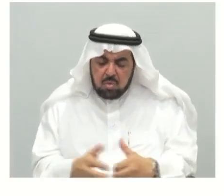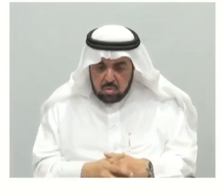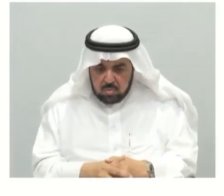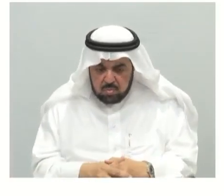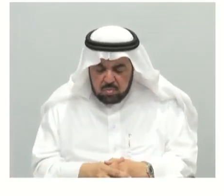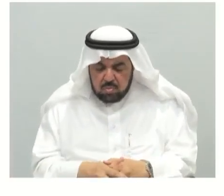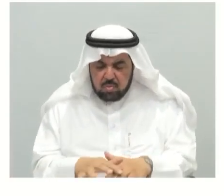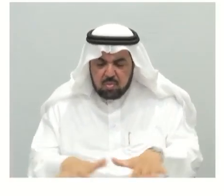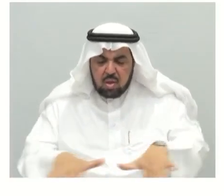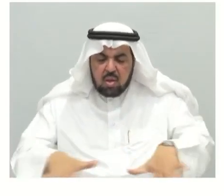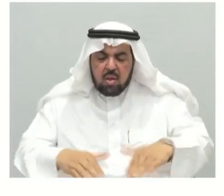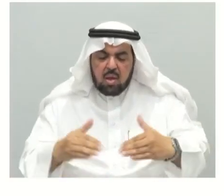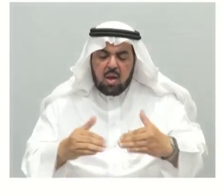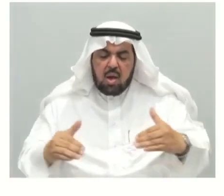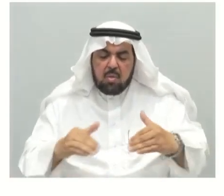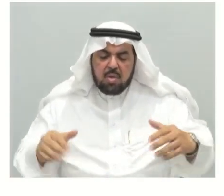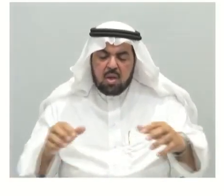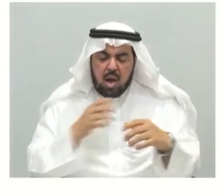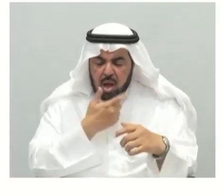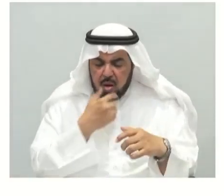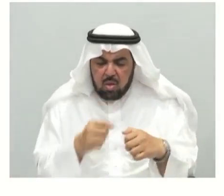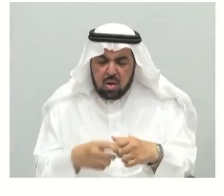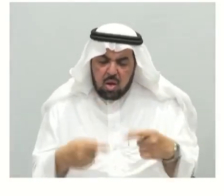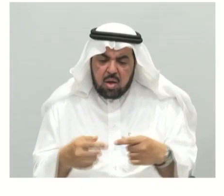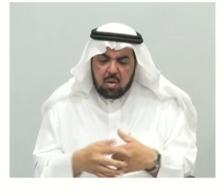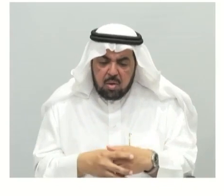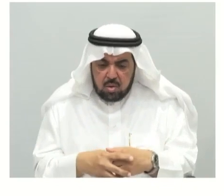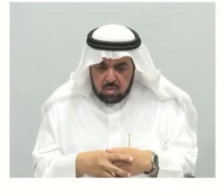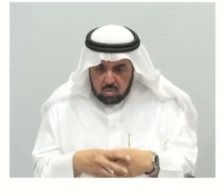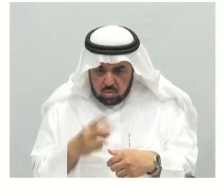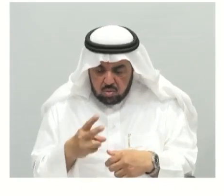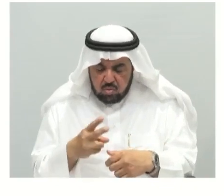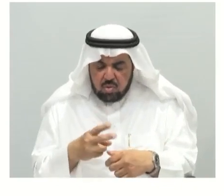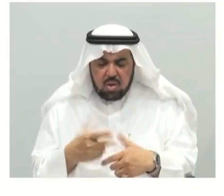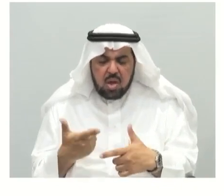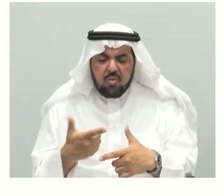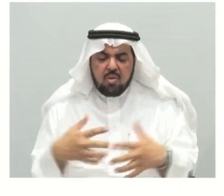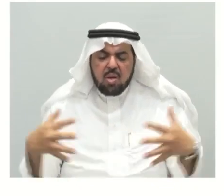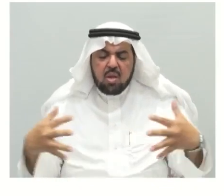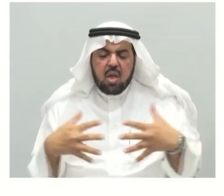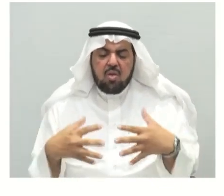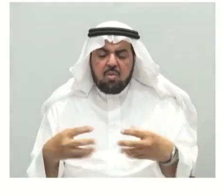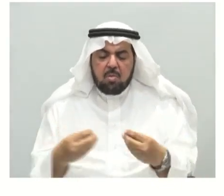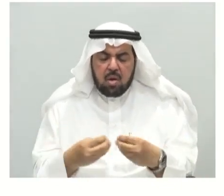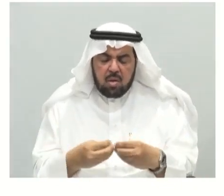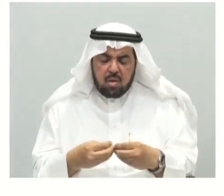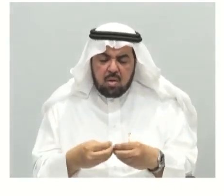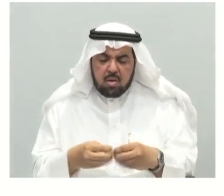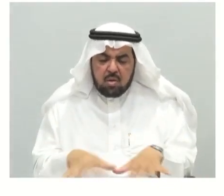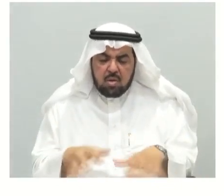وعنكبوت يعيش على اليابسه سنقارن بينهما ونلاحظ كيف تكيف كل منهما للعيش في